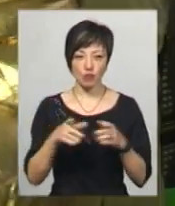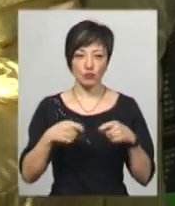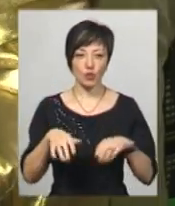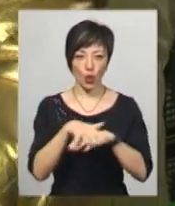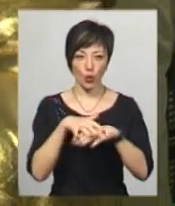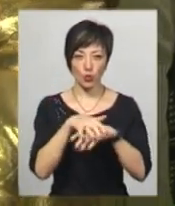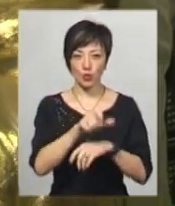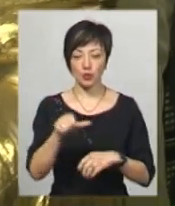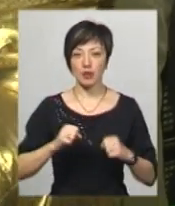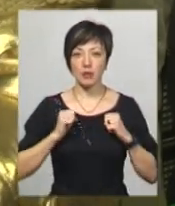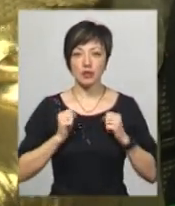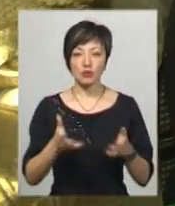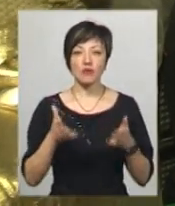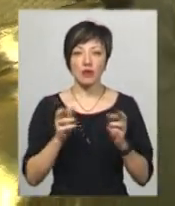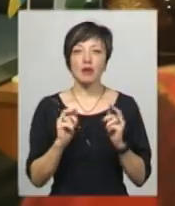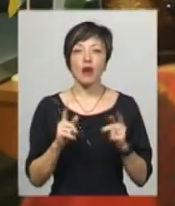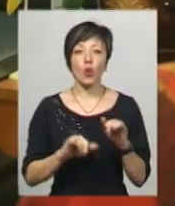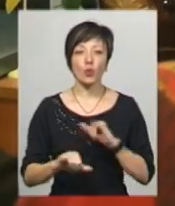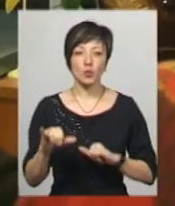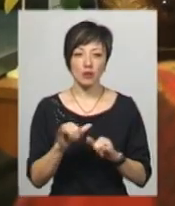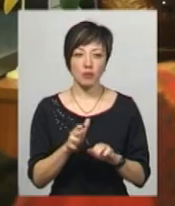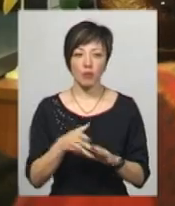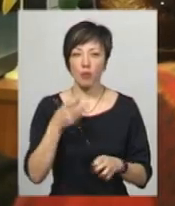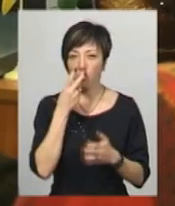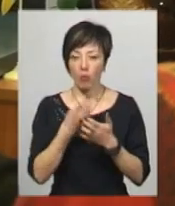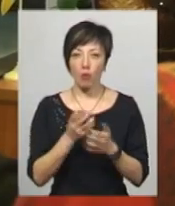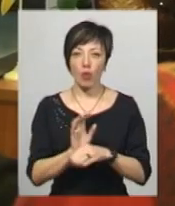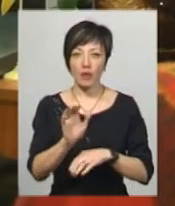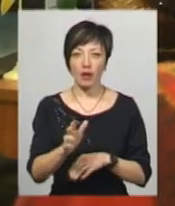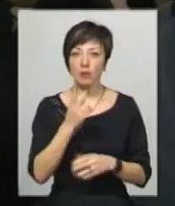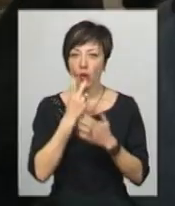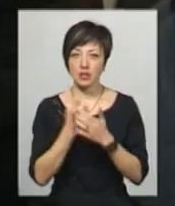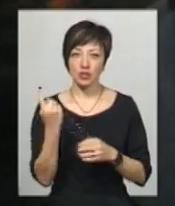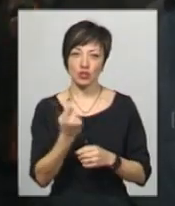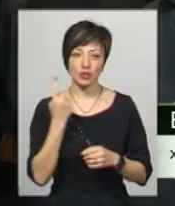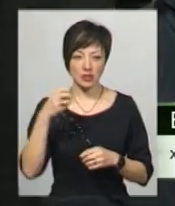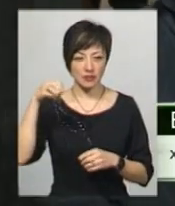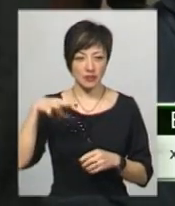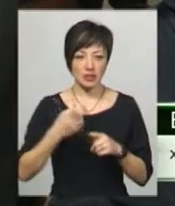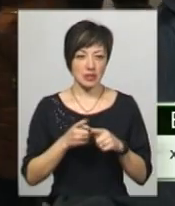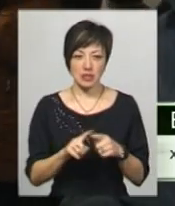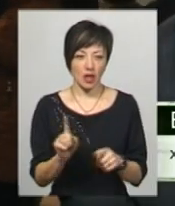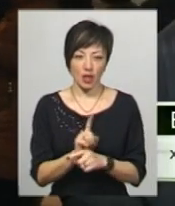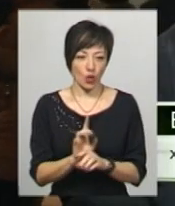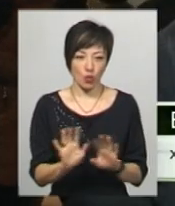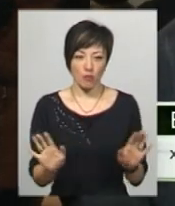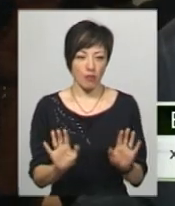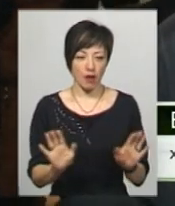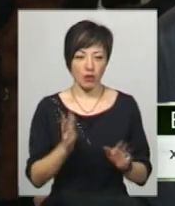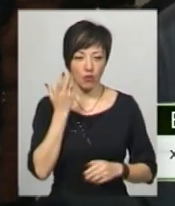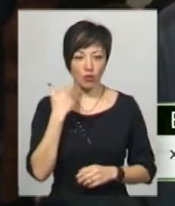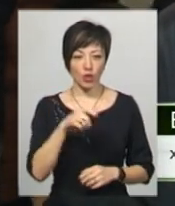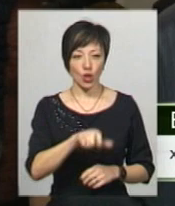людно. Хмельничани намагаються з'ясувати, як і куди їм подати показники лічильників за світло. Це ненормальне явище, коли